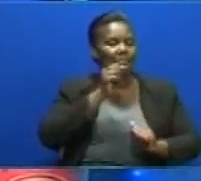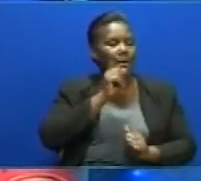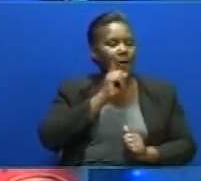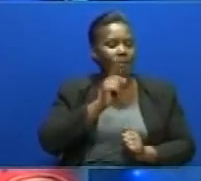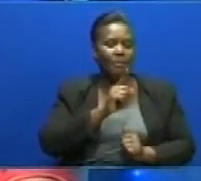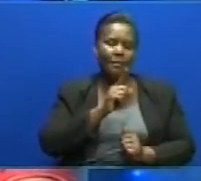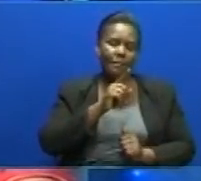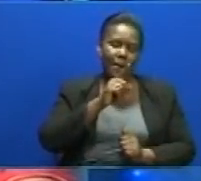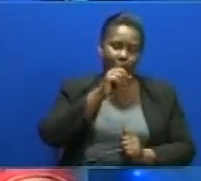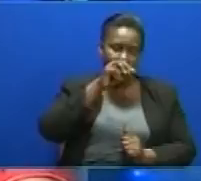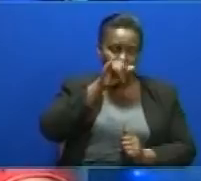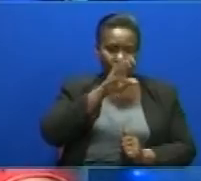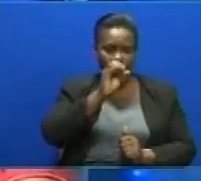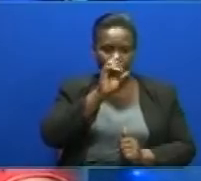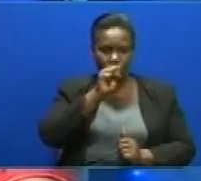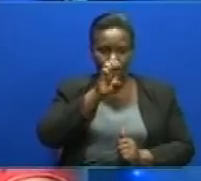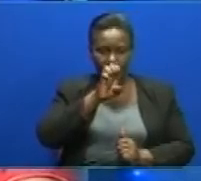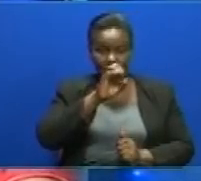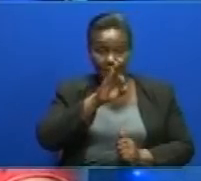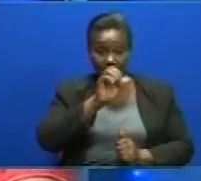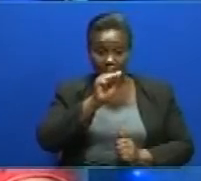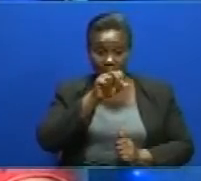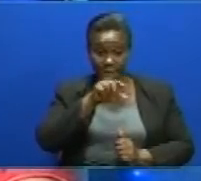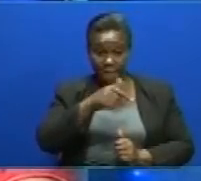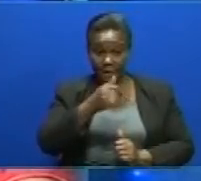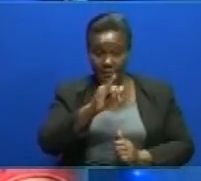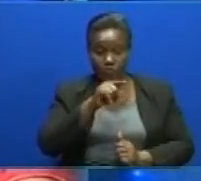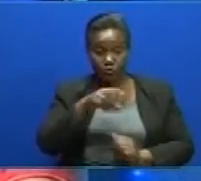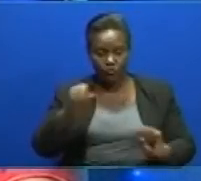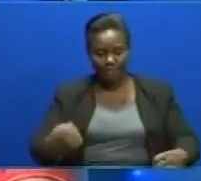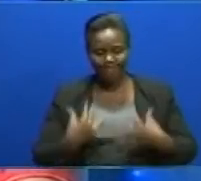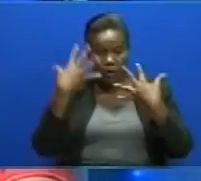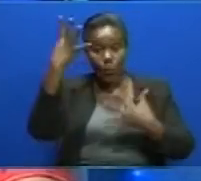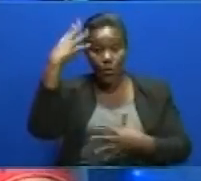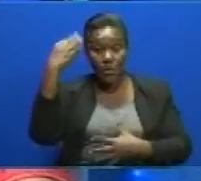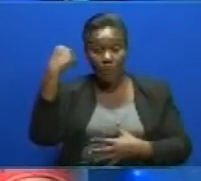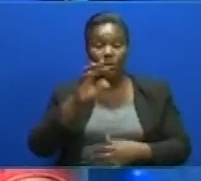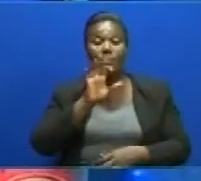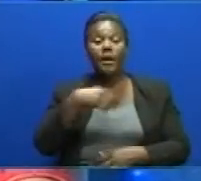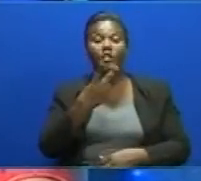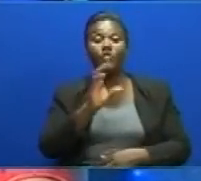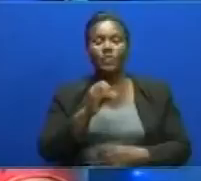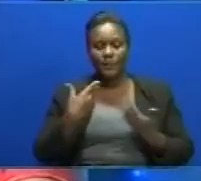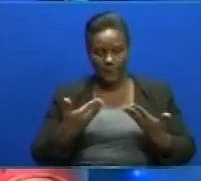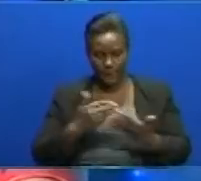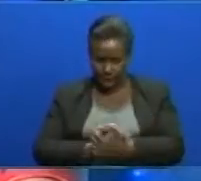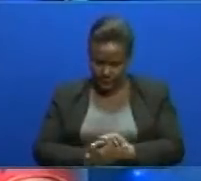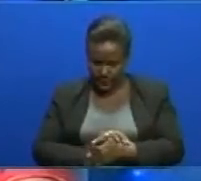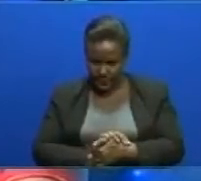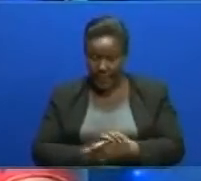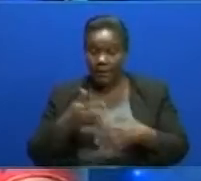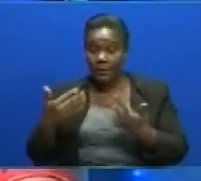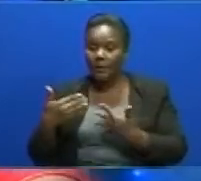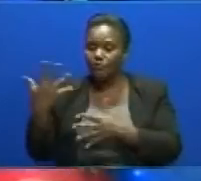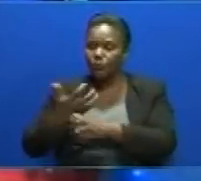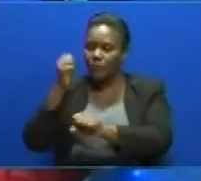na virusi vya ukimwi takriban miaka 20 sasa. Tuungane na mwana hadubini wetu Kuthumu Ali